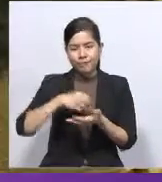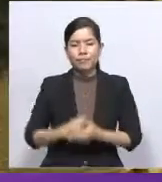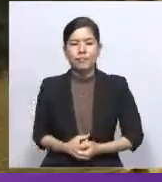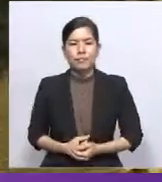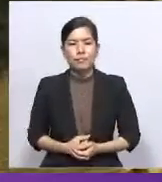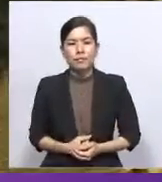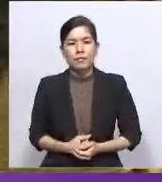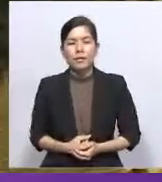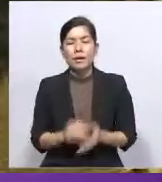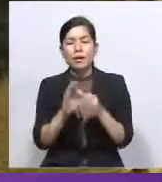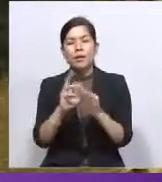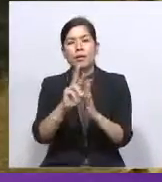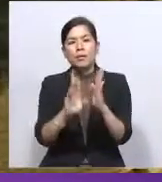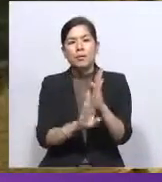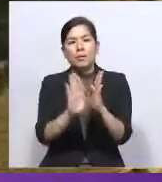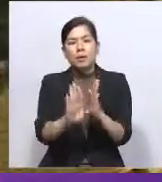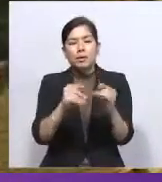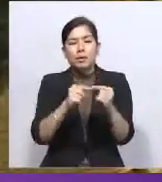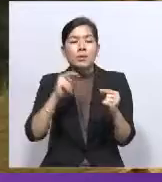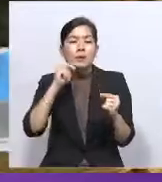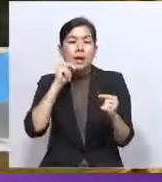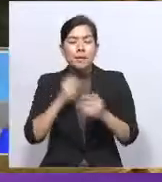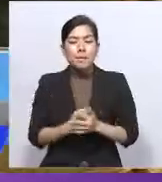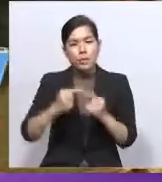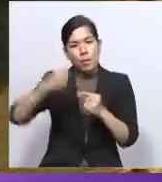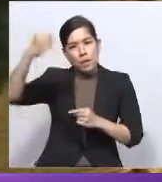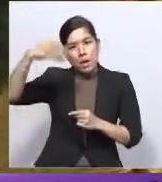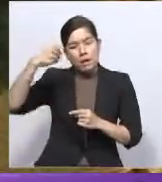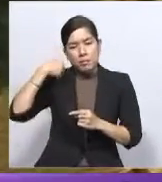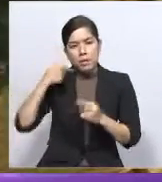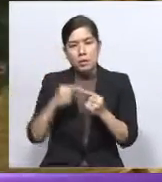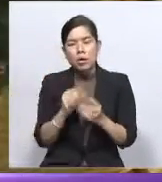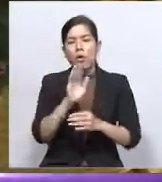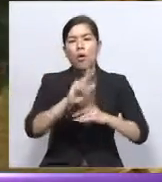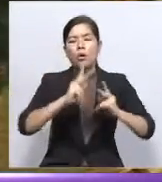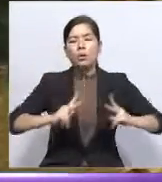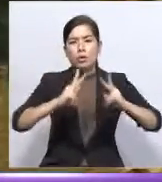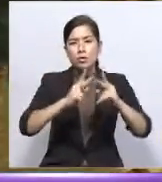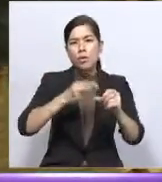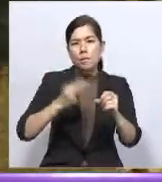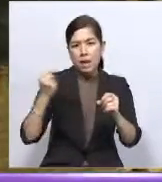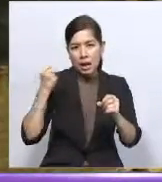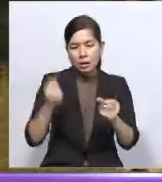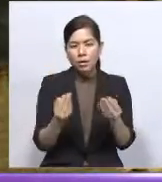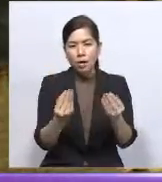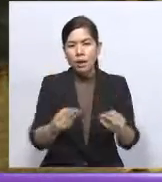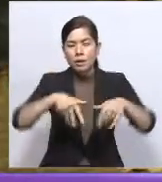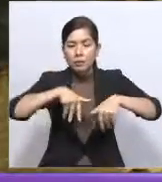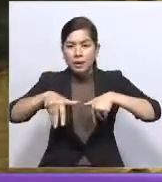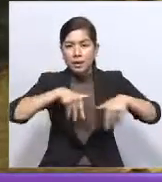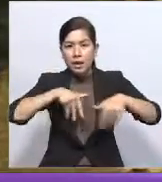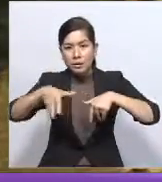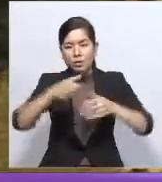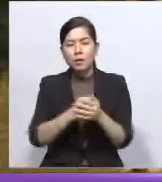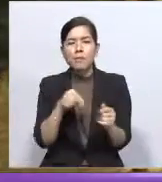ระบบสูบน้ำด้วยพลังงานแสงอาทิตย์นะครับเป็นหนึ่งในโครงการของกระทรวงพลังงานนะครับที่นำมาติดตั้งให้กับเกษตรกรที่อำเภอท่ายางจังหวัดเพชรบุรี